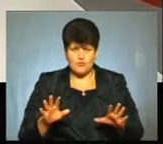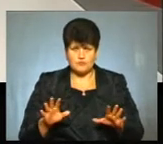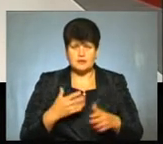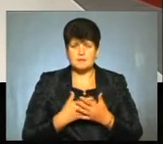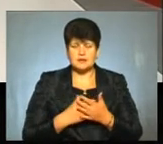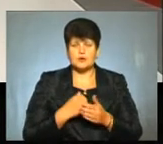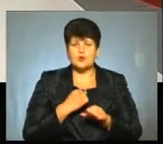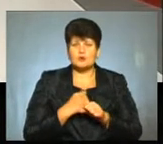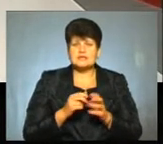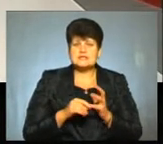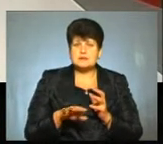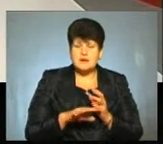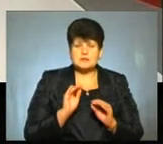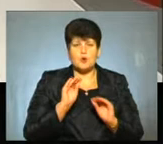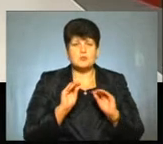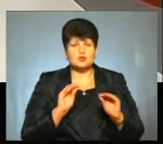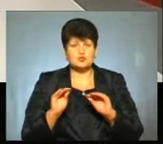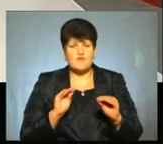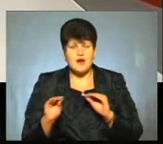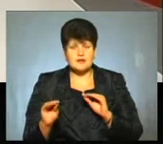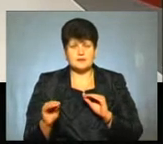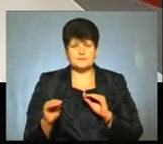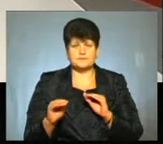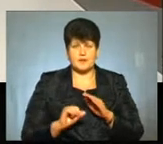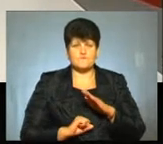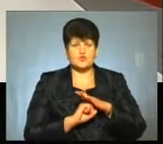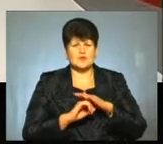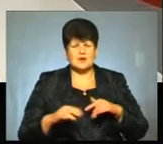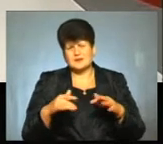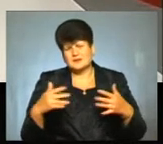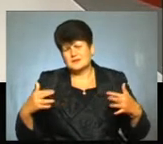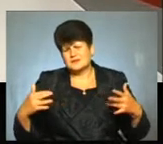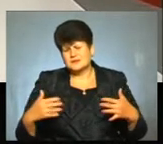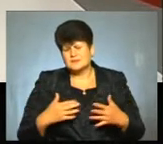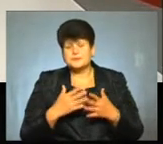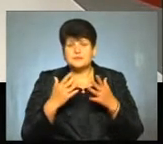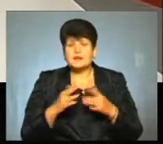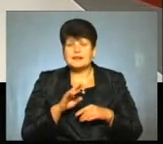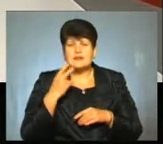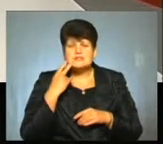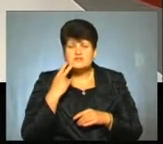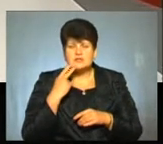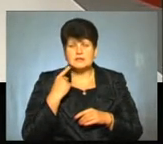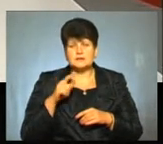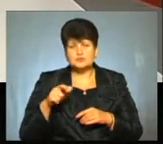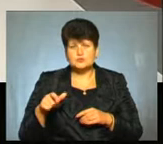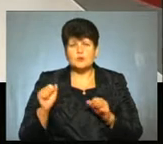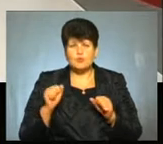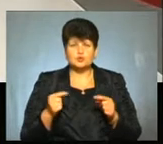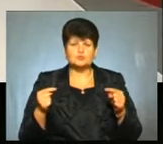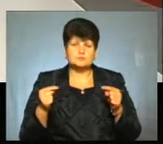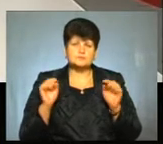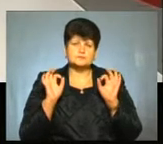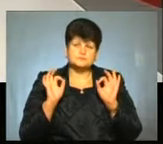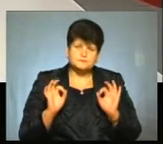наприклад, роботи земельні, роботи з облаштування, там, якогось облаштування фундаменту і так далі, і так далі. Тому не завжди самі автори, вони можуть